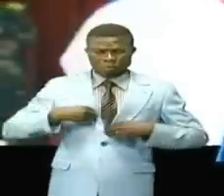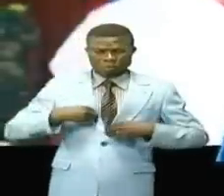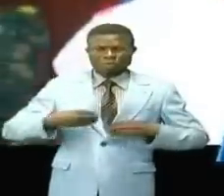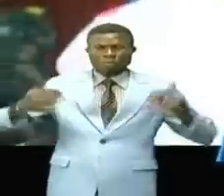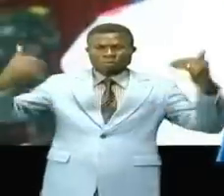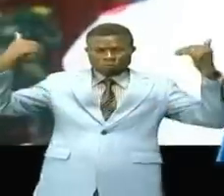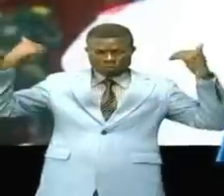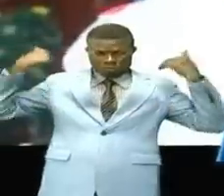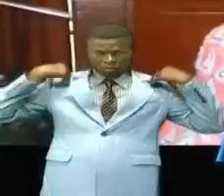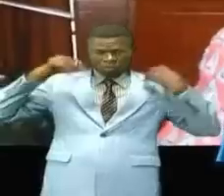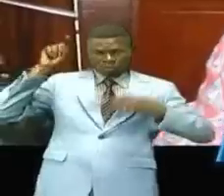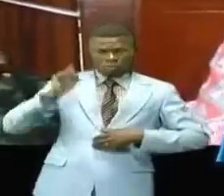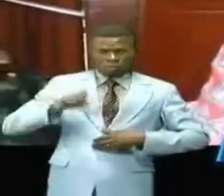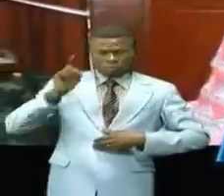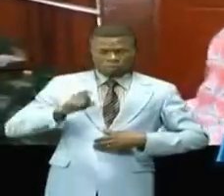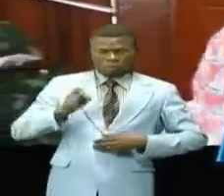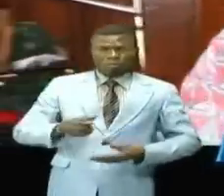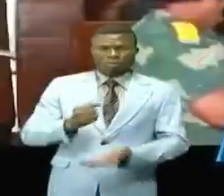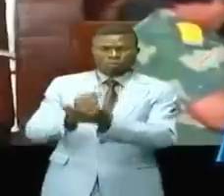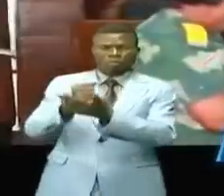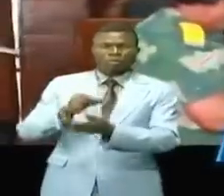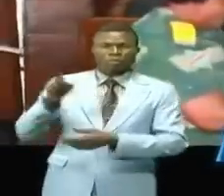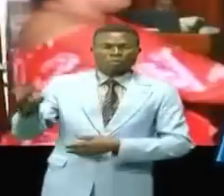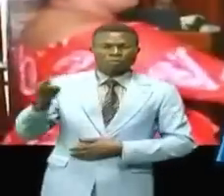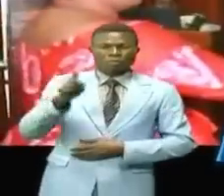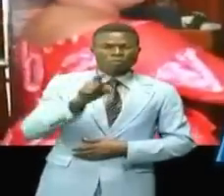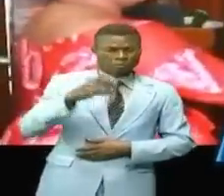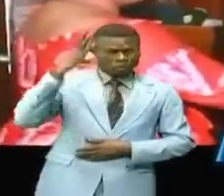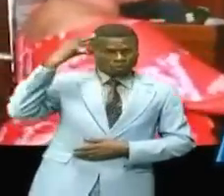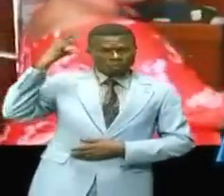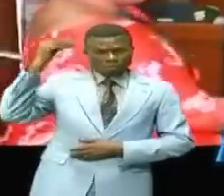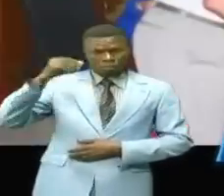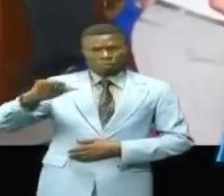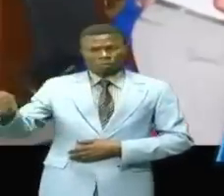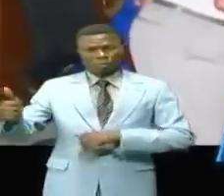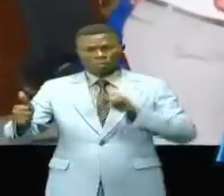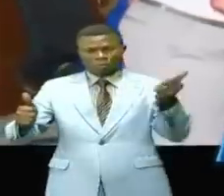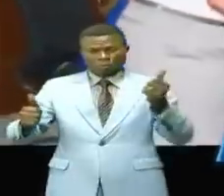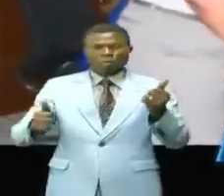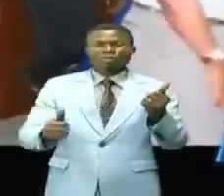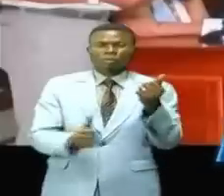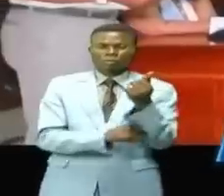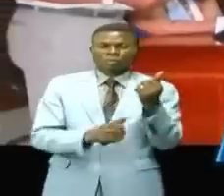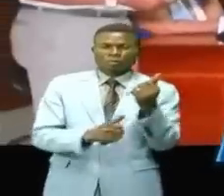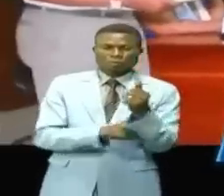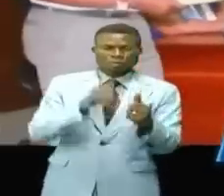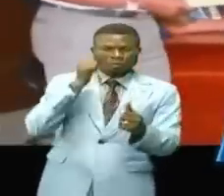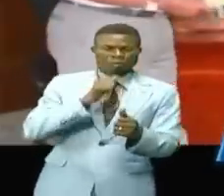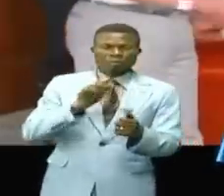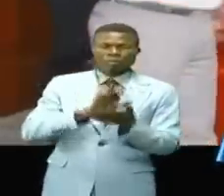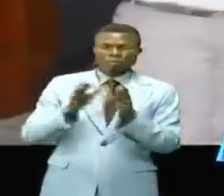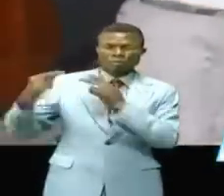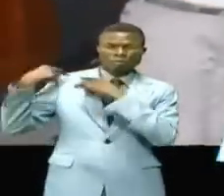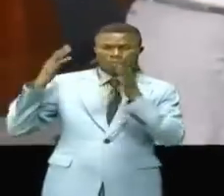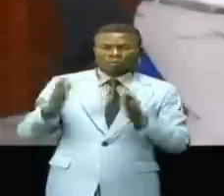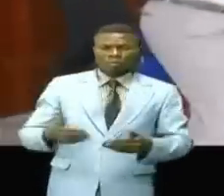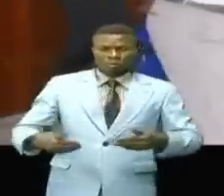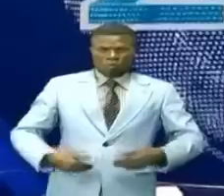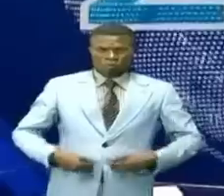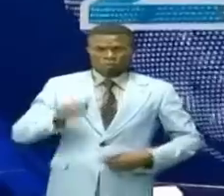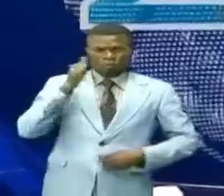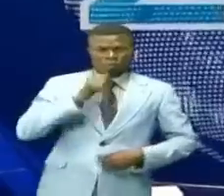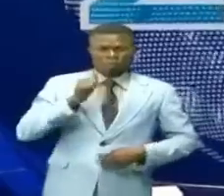mentors qui devront faire bénéficier à leur tour leur expertise dans l'exercice de leurs responsabilités aux jeunes